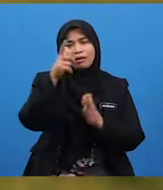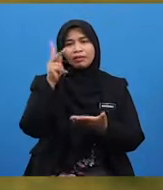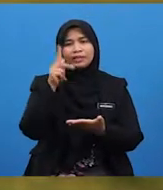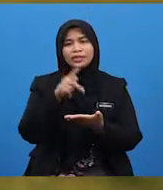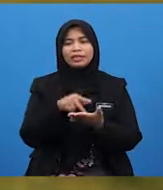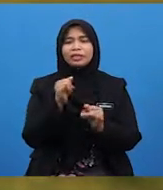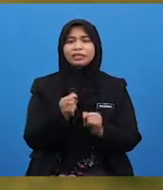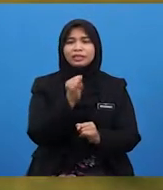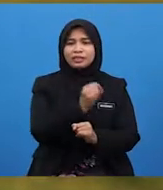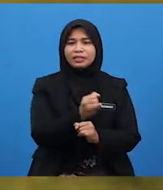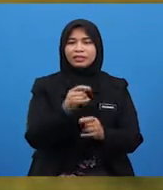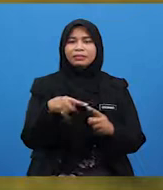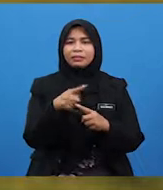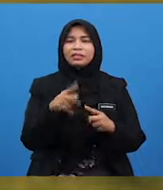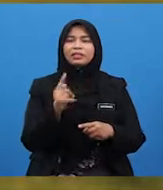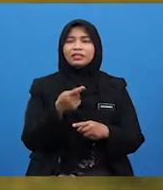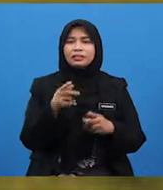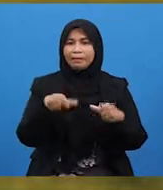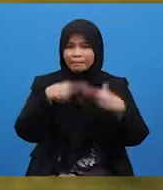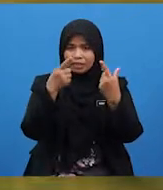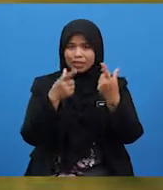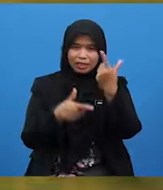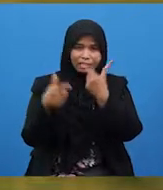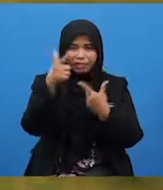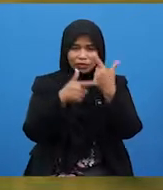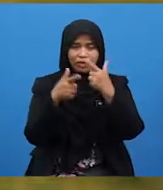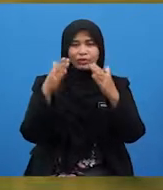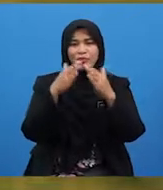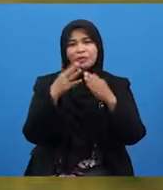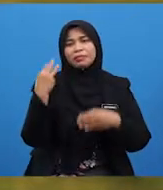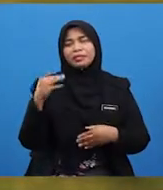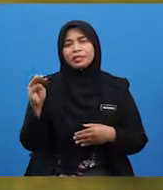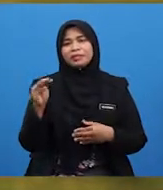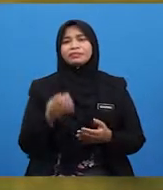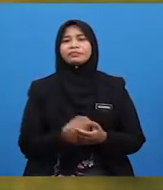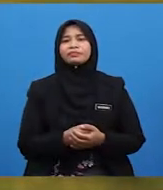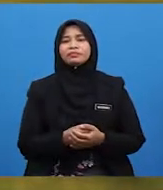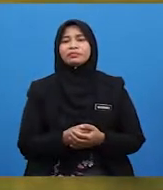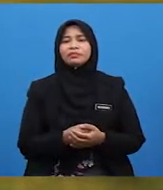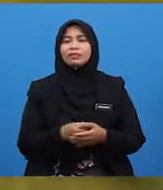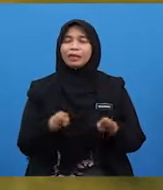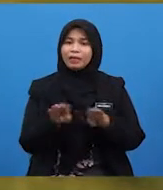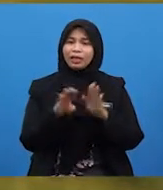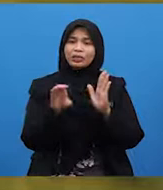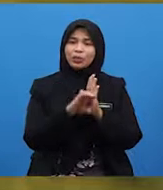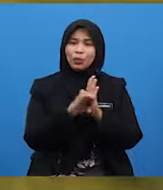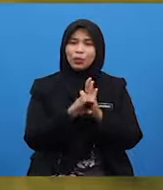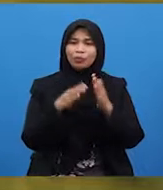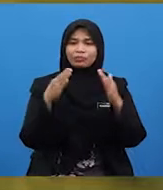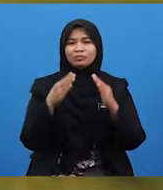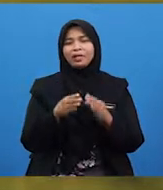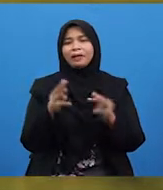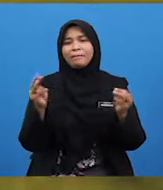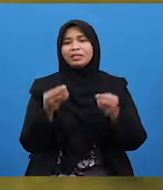apabila berkunjung dan menziarahi mereka. Sebagai contoh, Majlis Rumah Terbuka Hari Raya